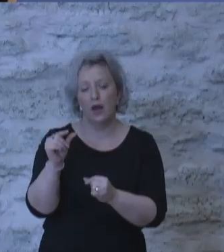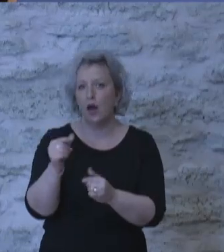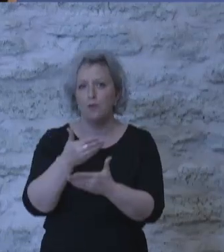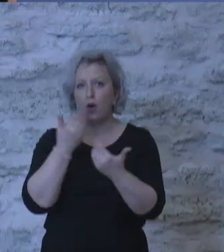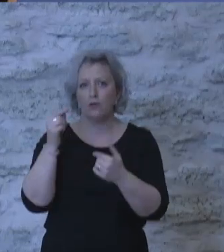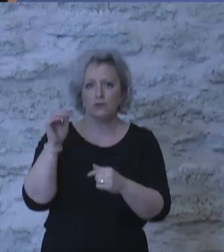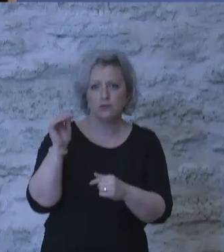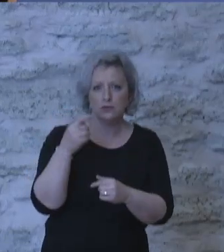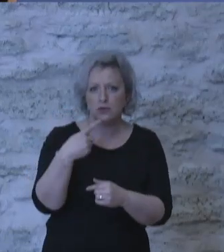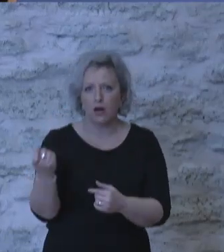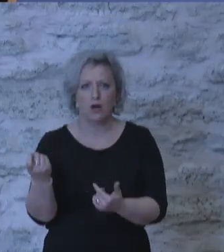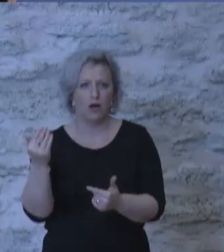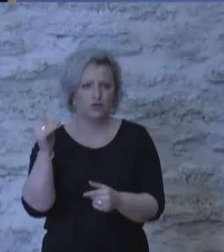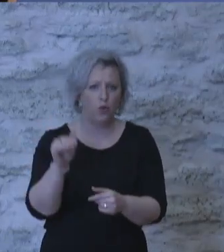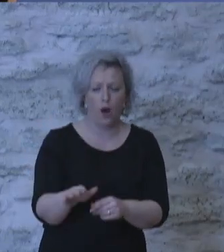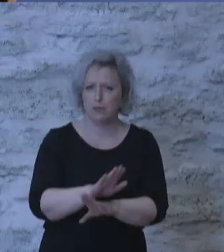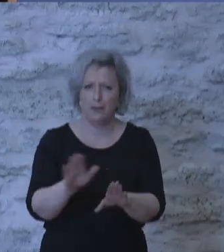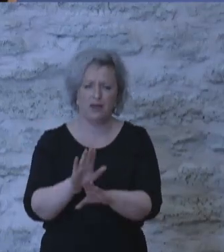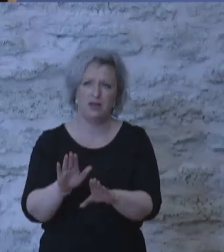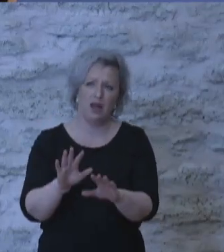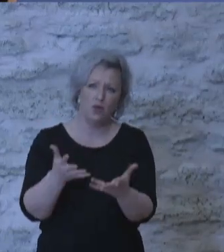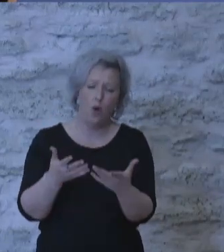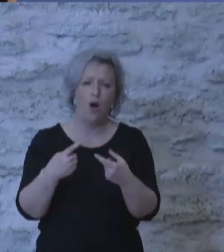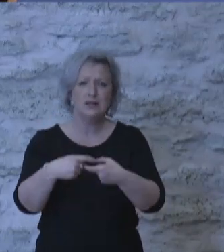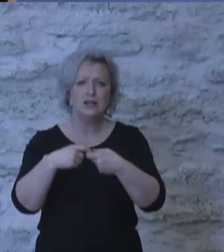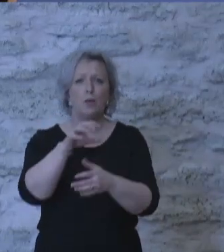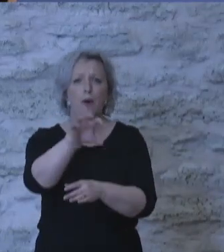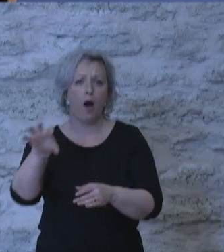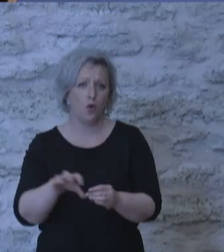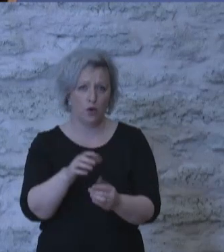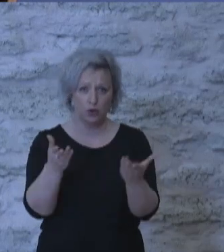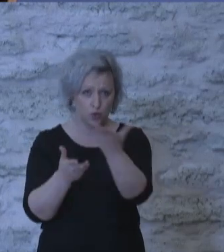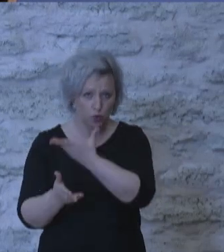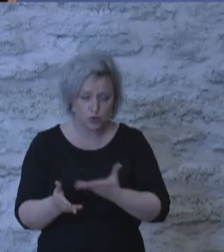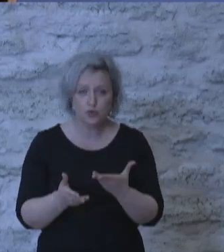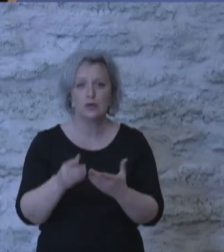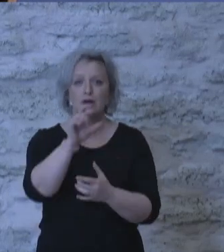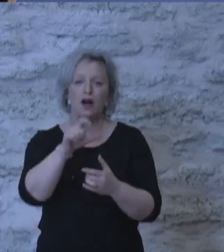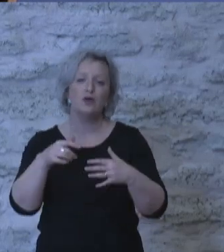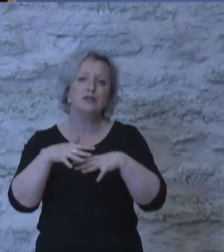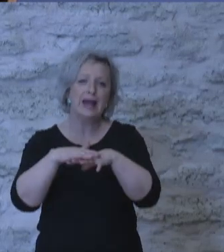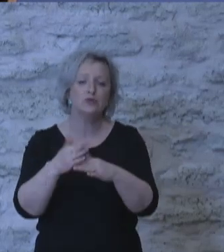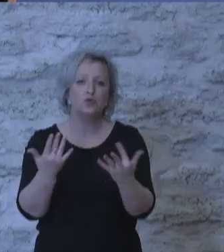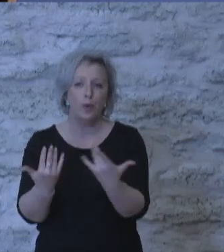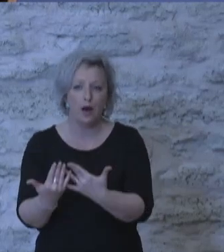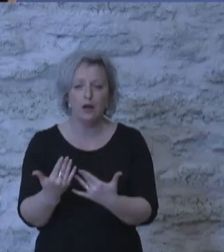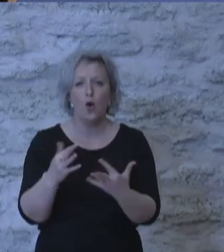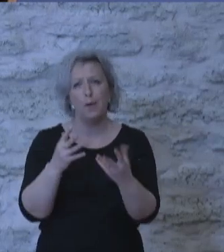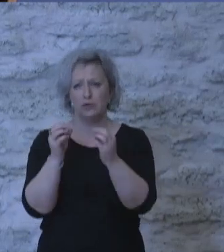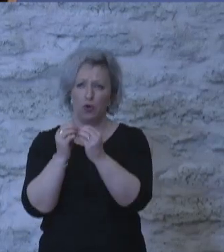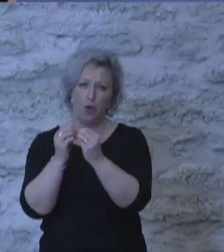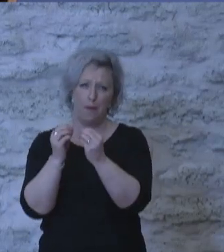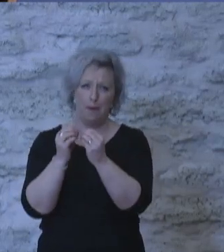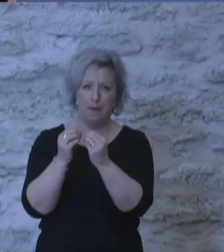tuhandetes. on ikkagi olenevalt nüüd maakonnast ja rahvastiku tihedusest. Need on ikka kümnetest